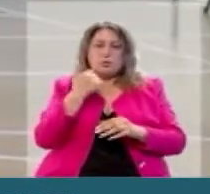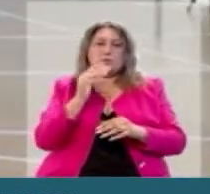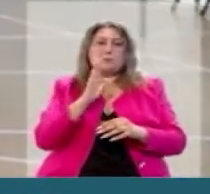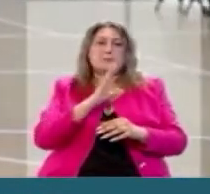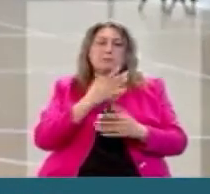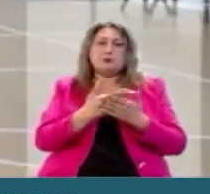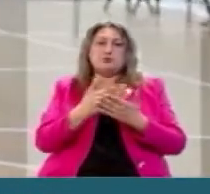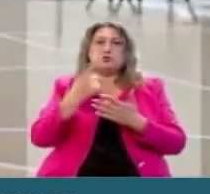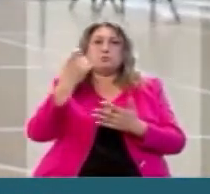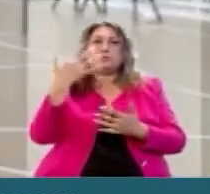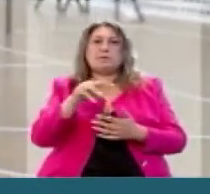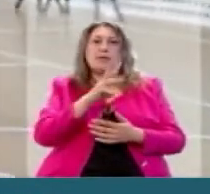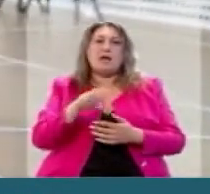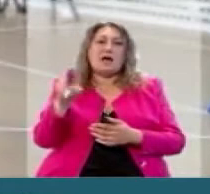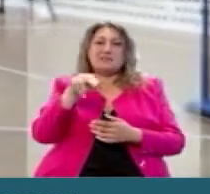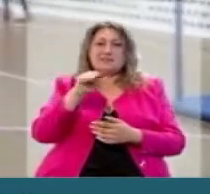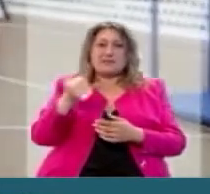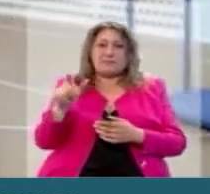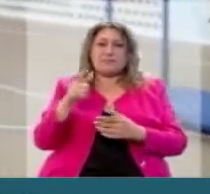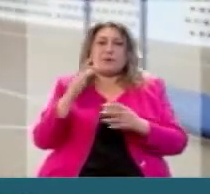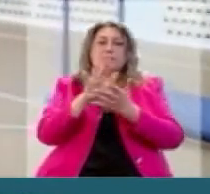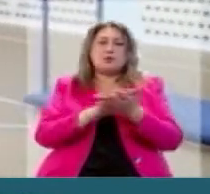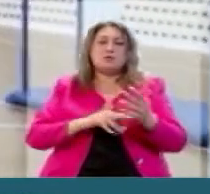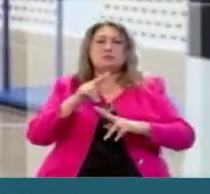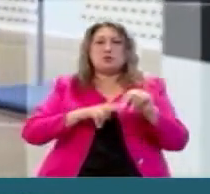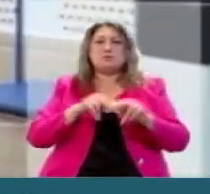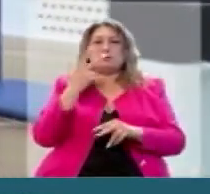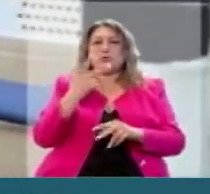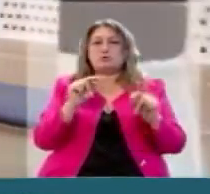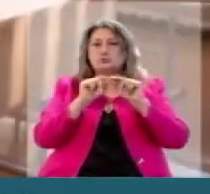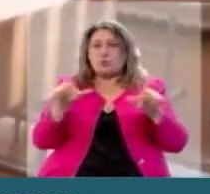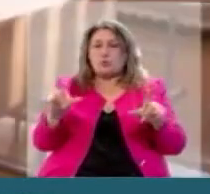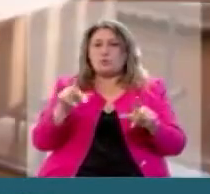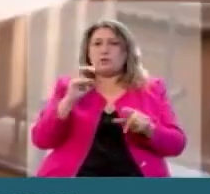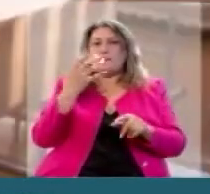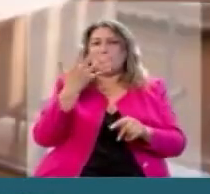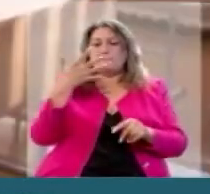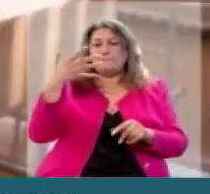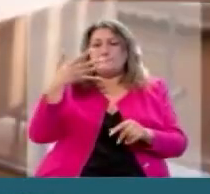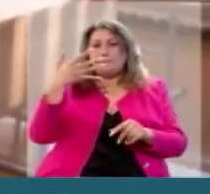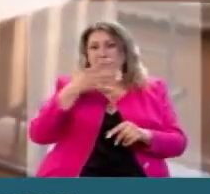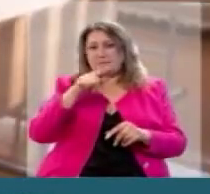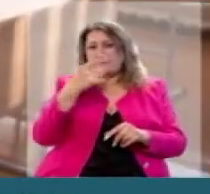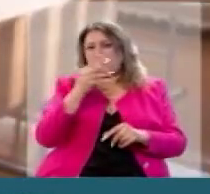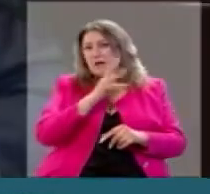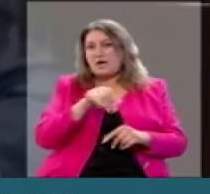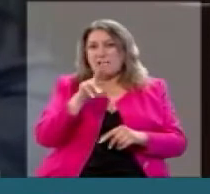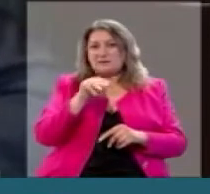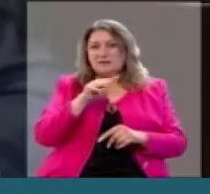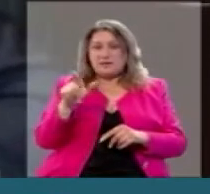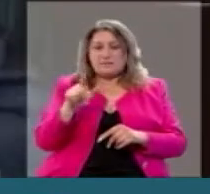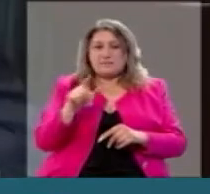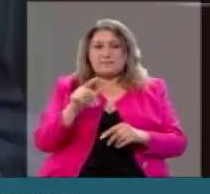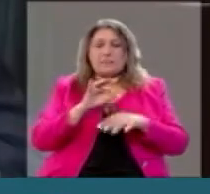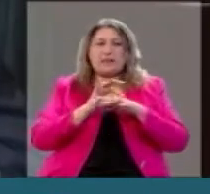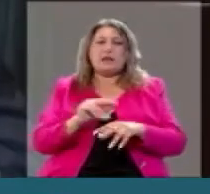составило практически 150 миллиардов тенге. Продолжается строительство трех школ на 5,5 миллиардов тенге.